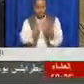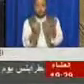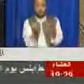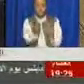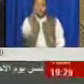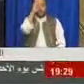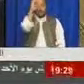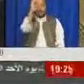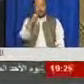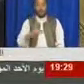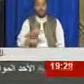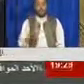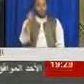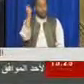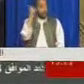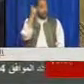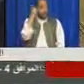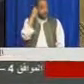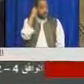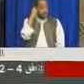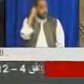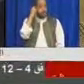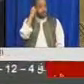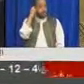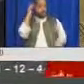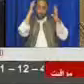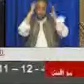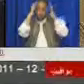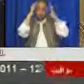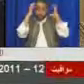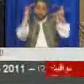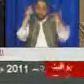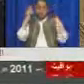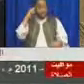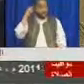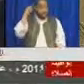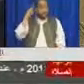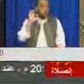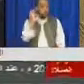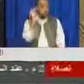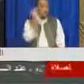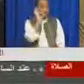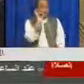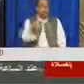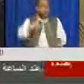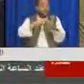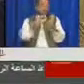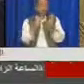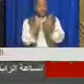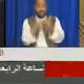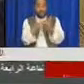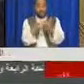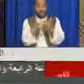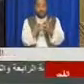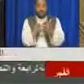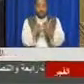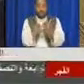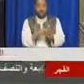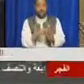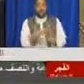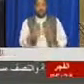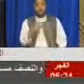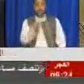وعندما يعني يرجع الى عقله يقول لي ايهما افضل بالنسبه لي هل